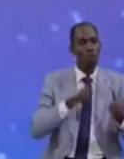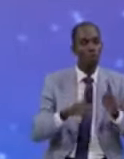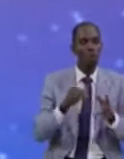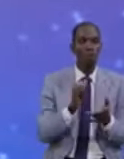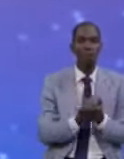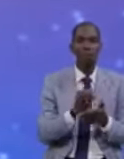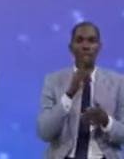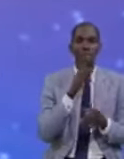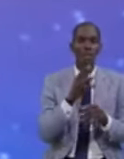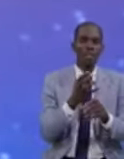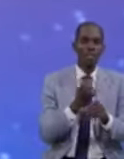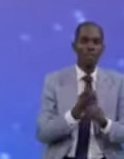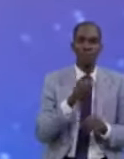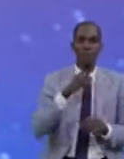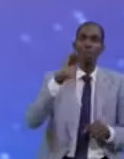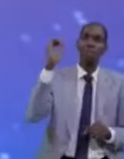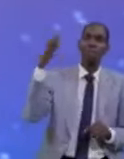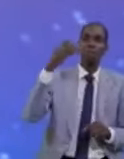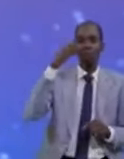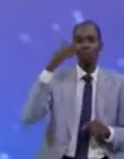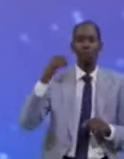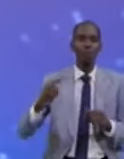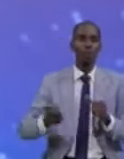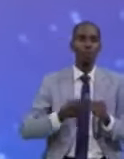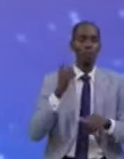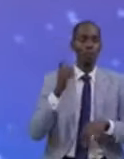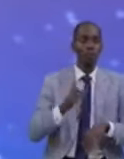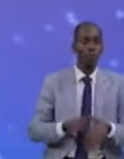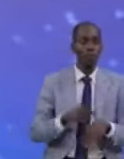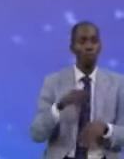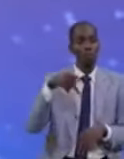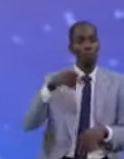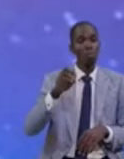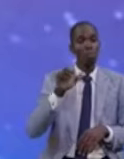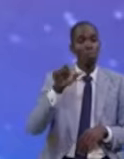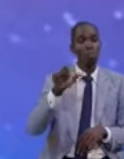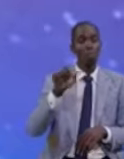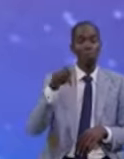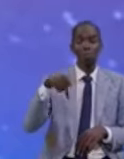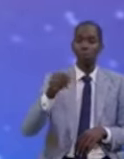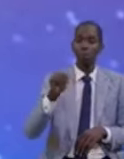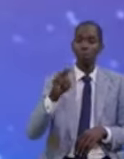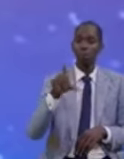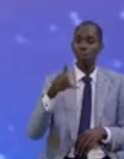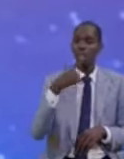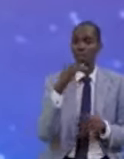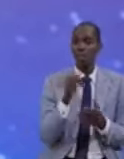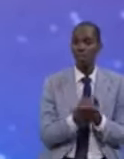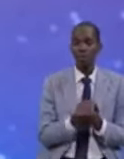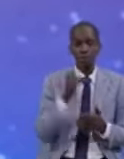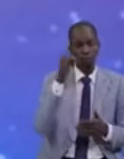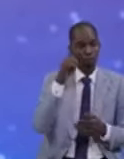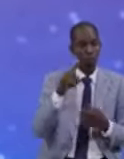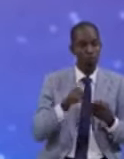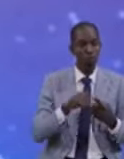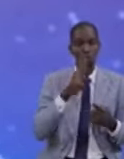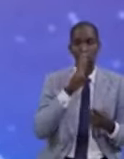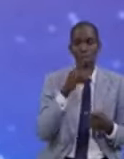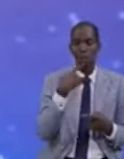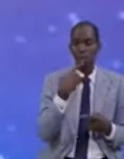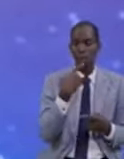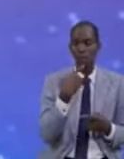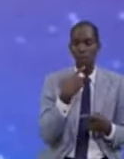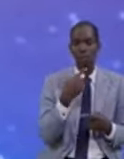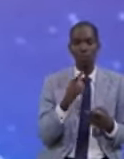première fois l'apôtre Paul a dit et vous pouvez dire par la grâce de Dieu je suis ce que je